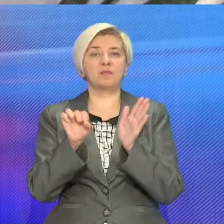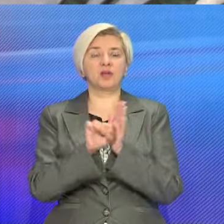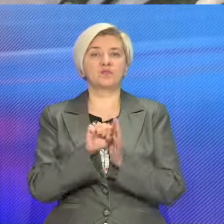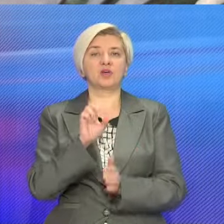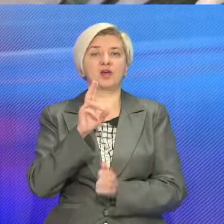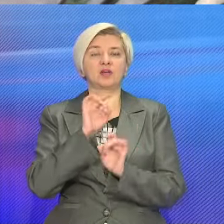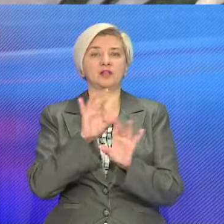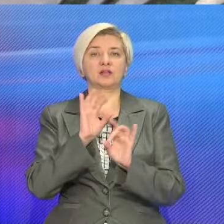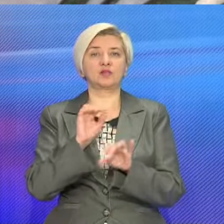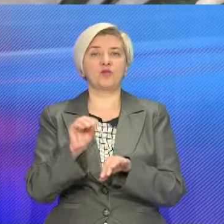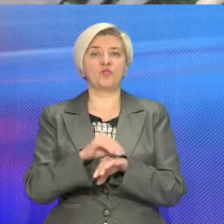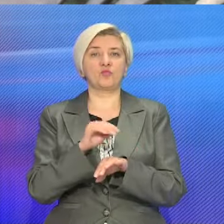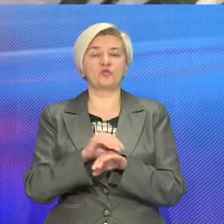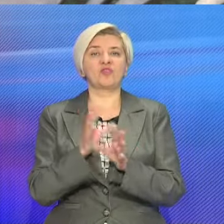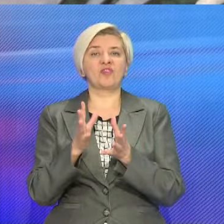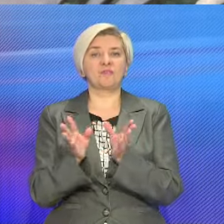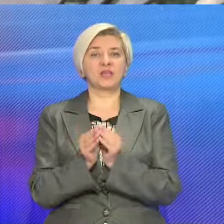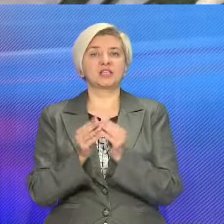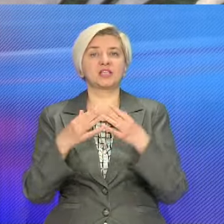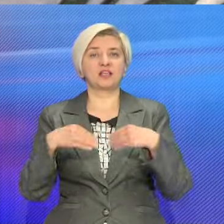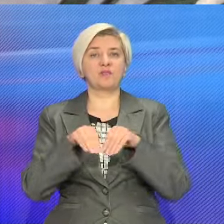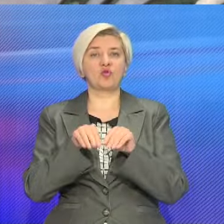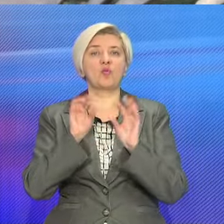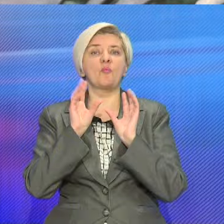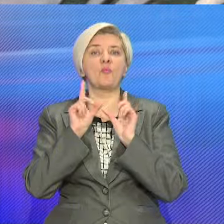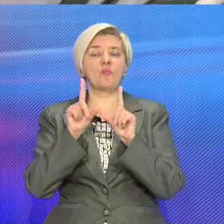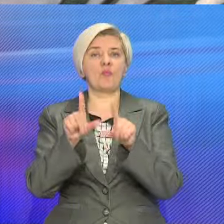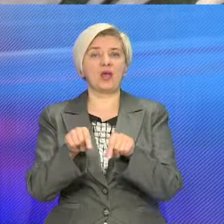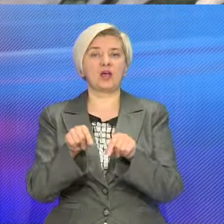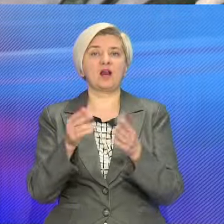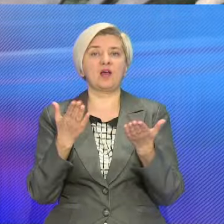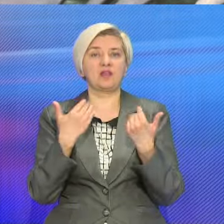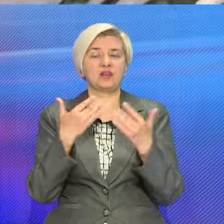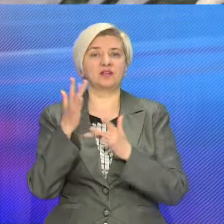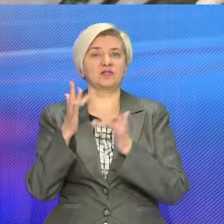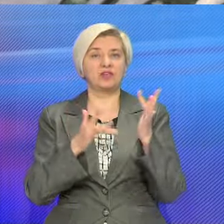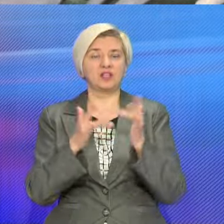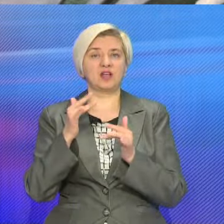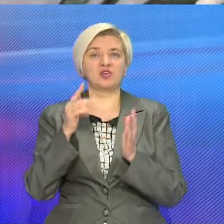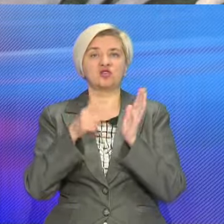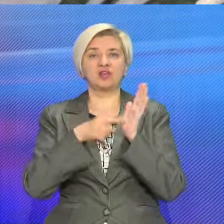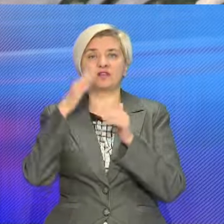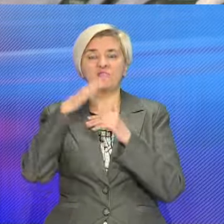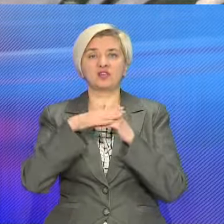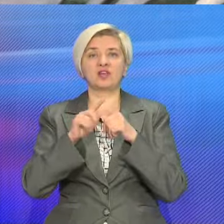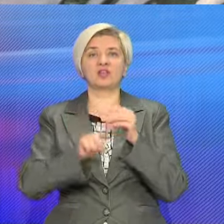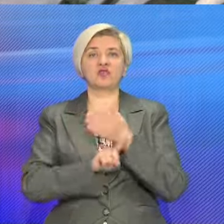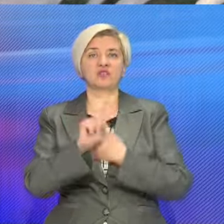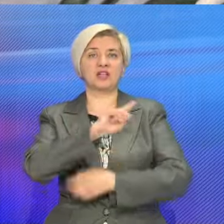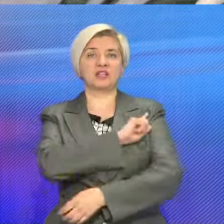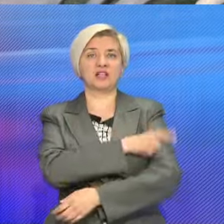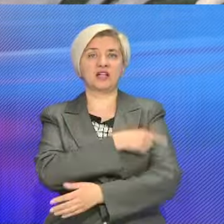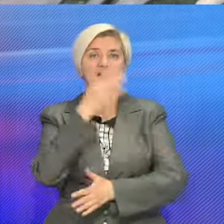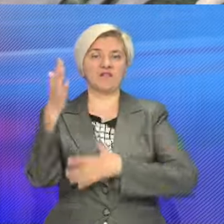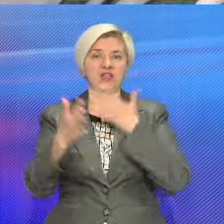вместе с семьей они приехали в лес для отдыха. Около 6 часов вечера поднялся сильный ветер, и для того, чтобы не сорвало палатку, в